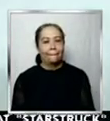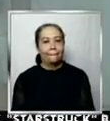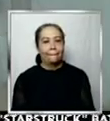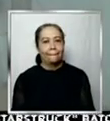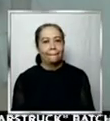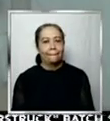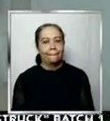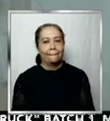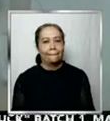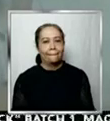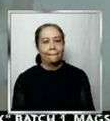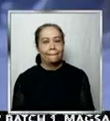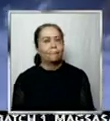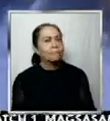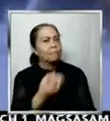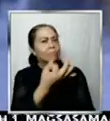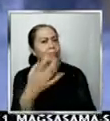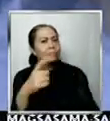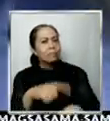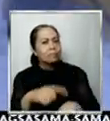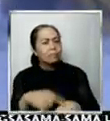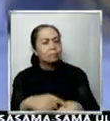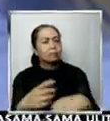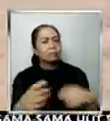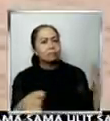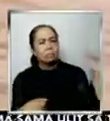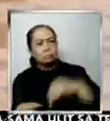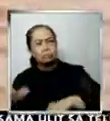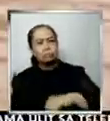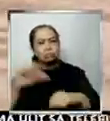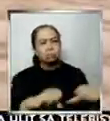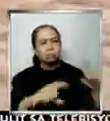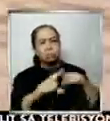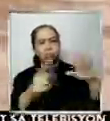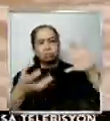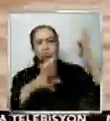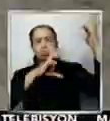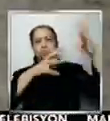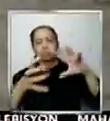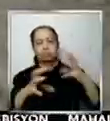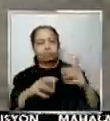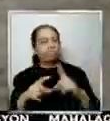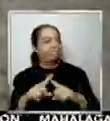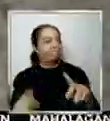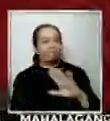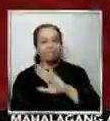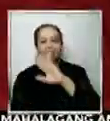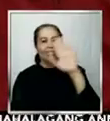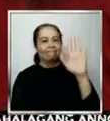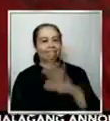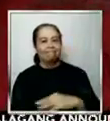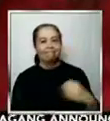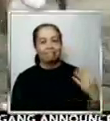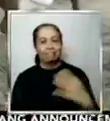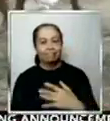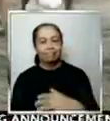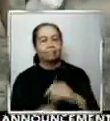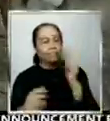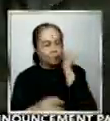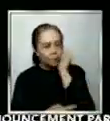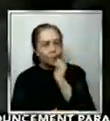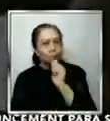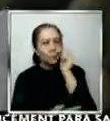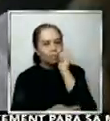Ilang beses na tayong pinadapa ng mga nagdaang kalamidad, pero hindi tayo natalo. Lagi tayong